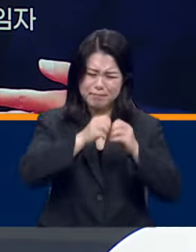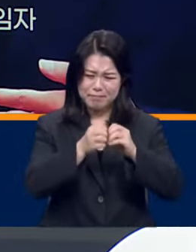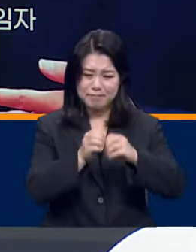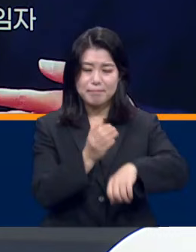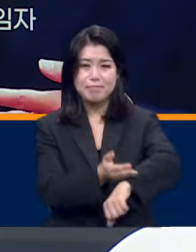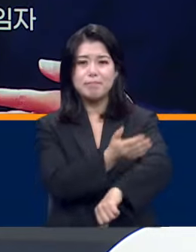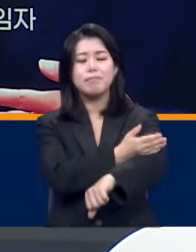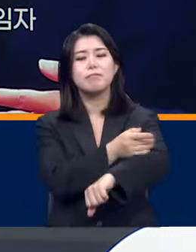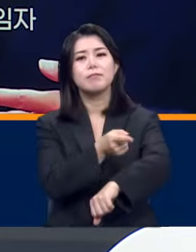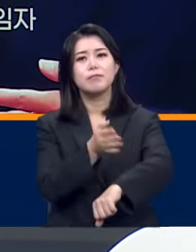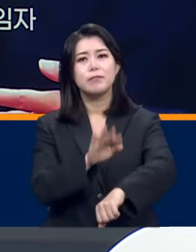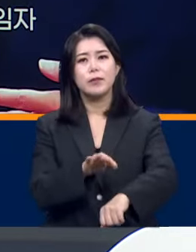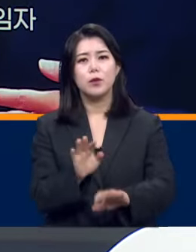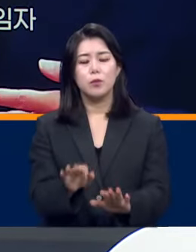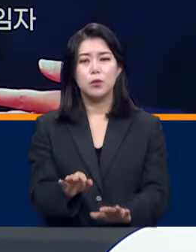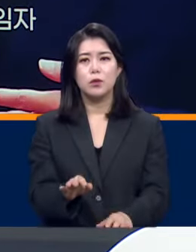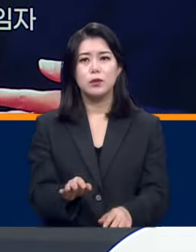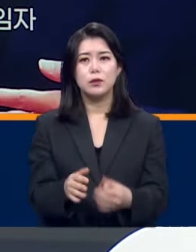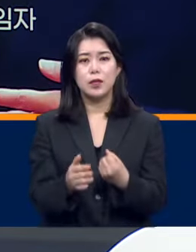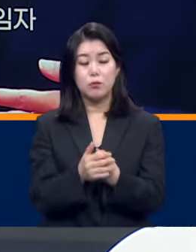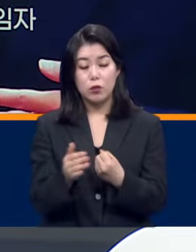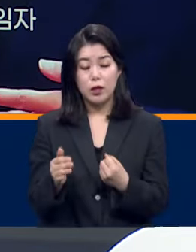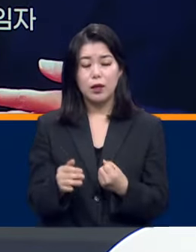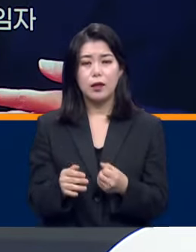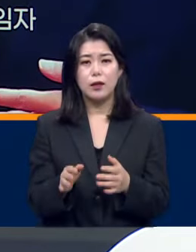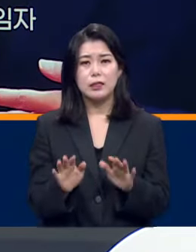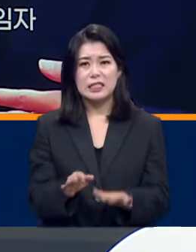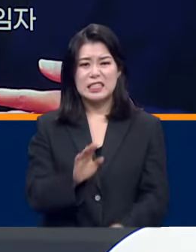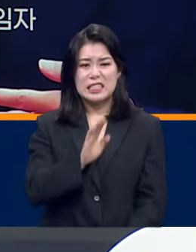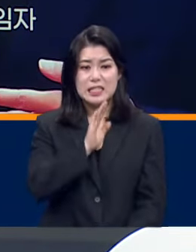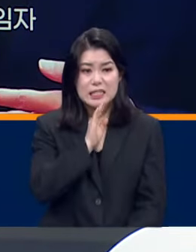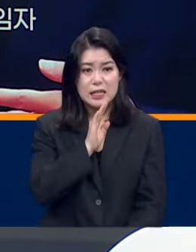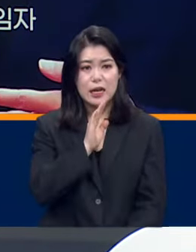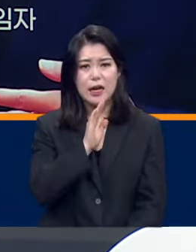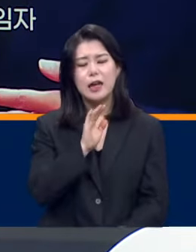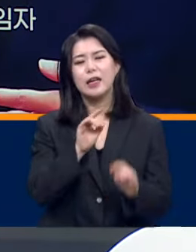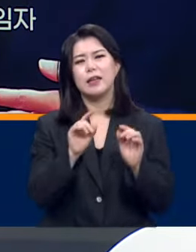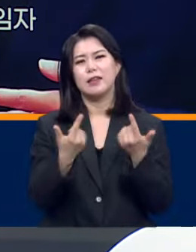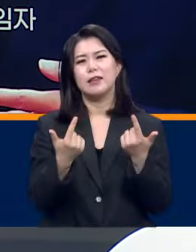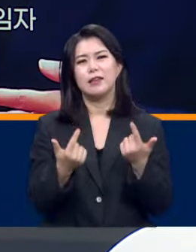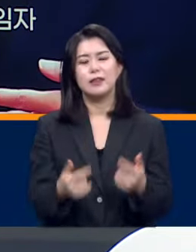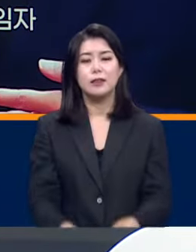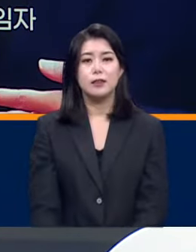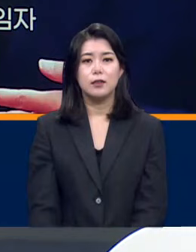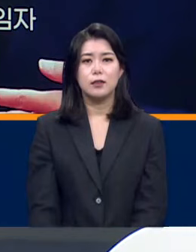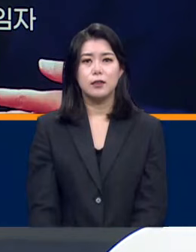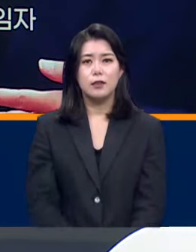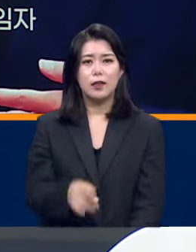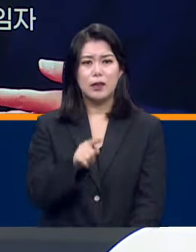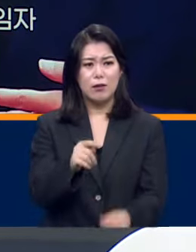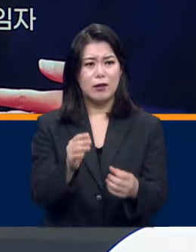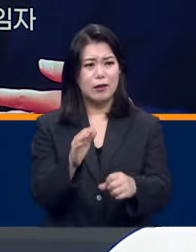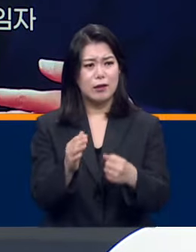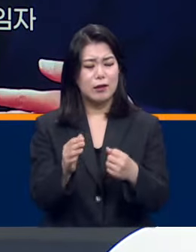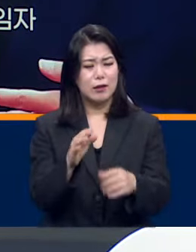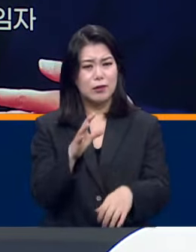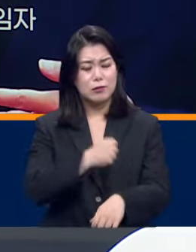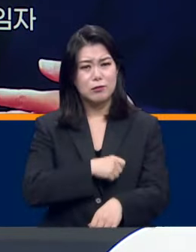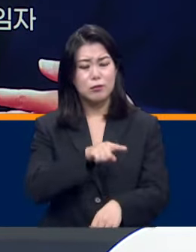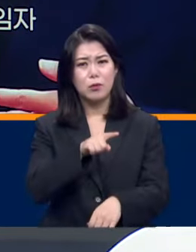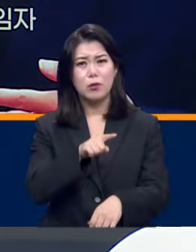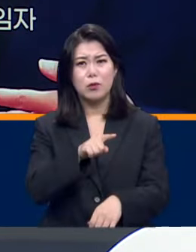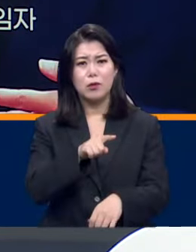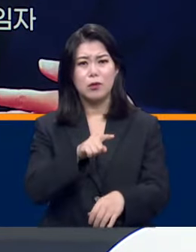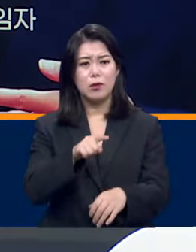그럴 정황이 다른 걸로 보여진다고 해서 그래서 이게 진짜냐 얘기는 또 아니지 않느냐 근데 어떻게이 얘기를 갖고 이걸 전제로 놓고서